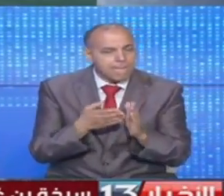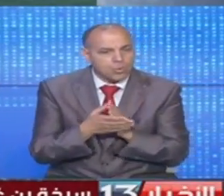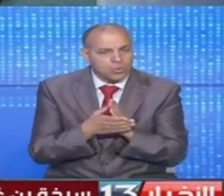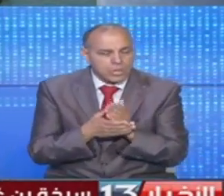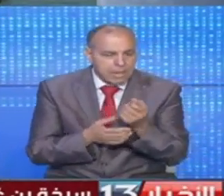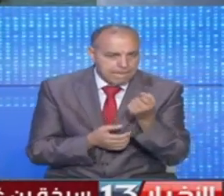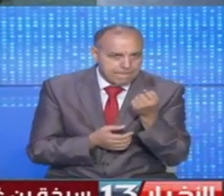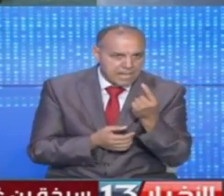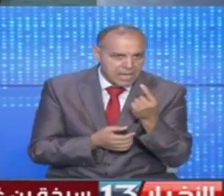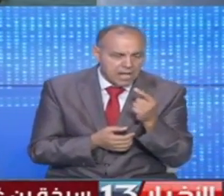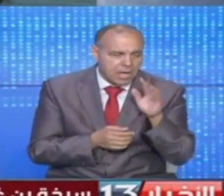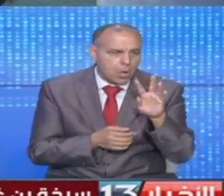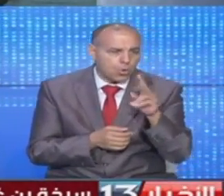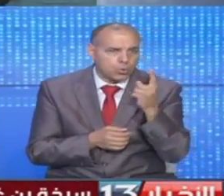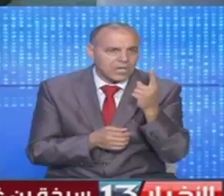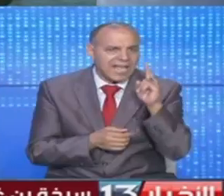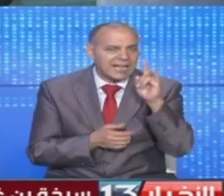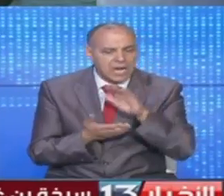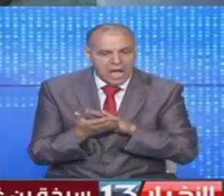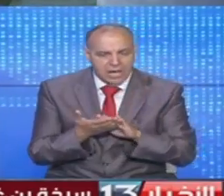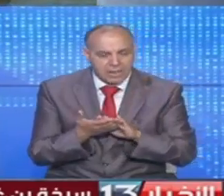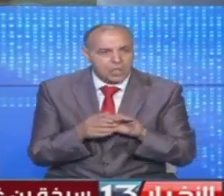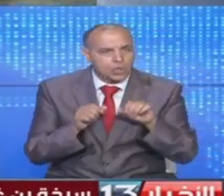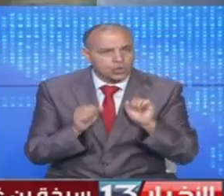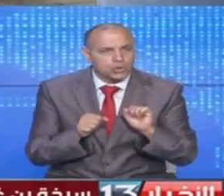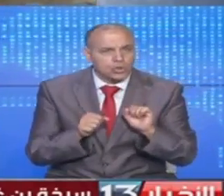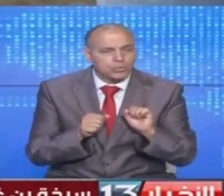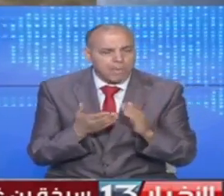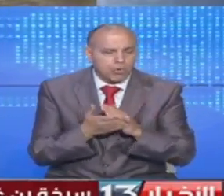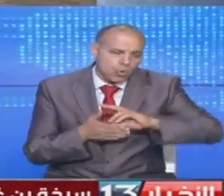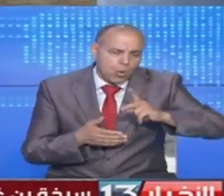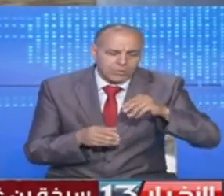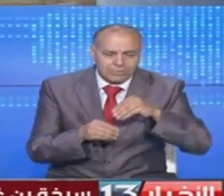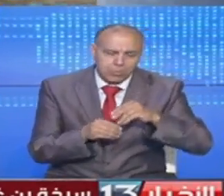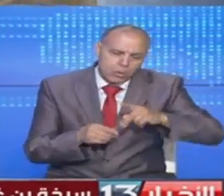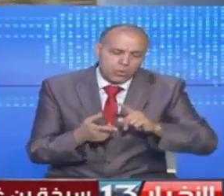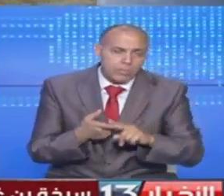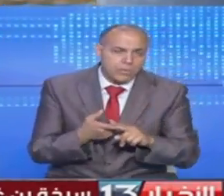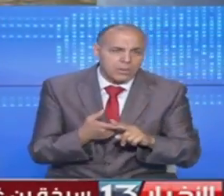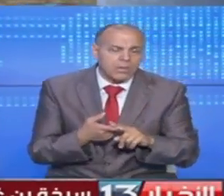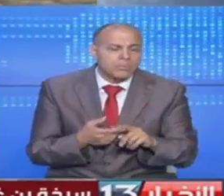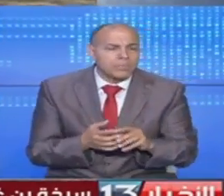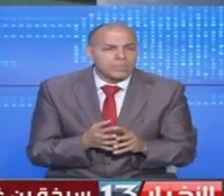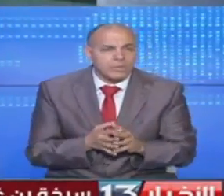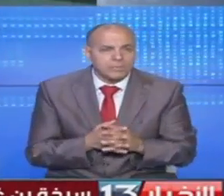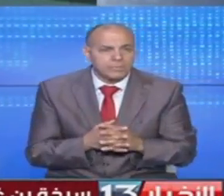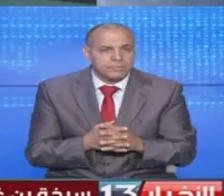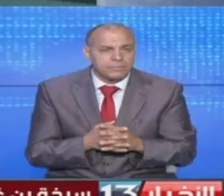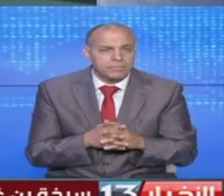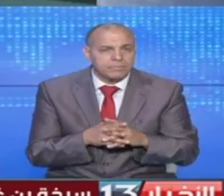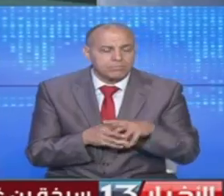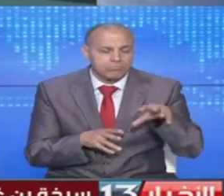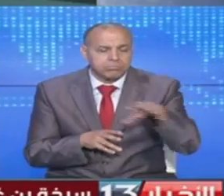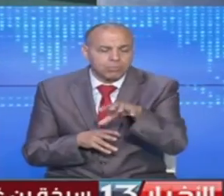ب 142 هكتارا قادرة على استقطاب مشاريع اقتصادية متنوعة. باش تكون